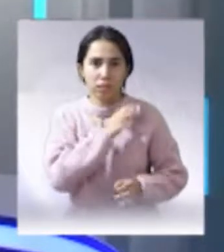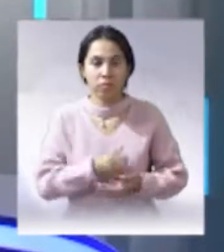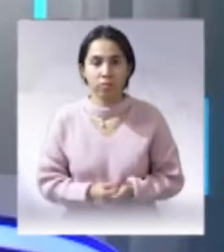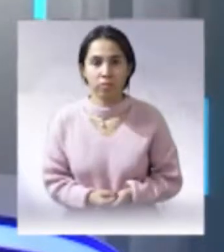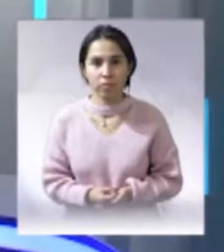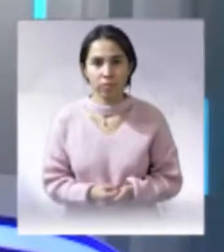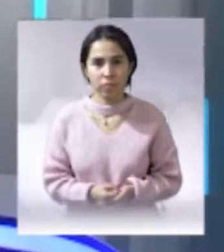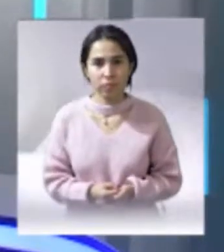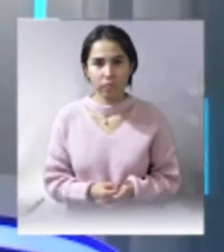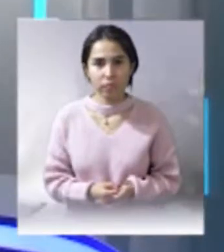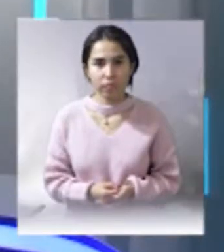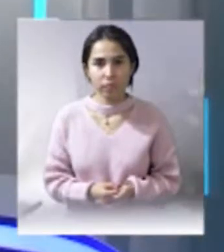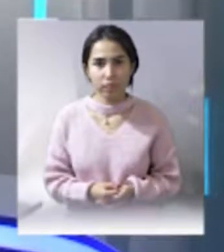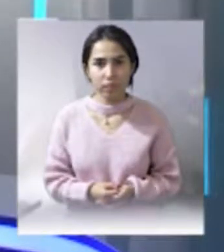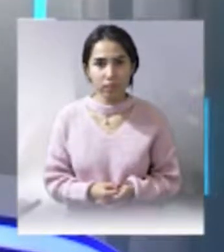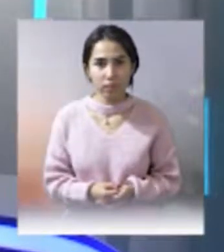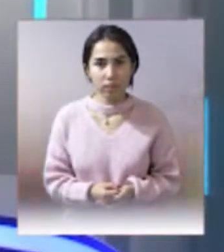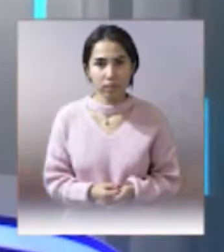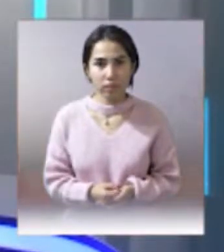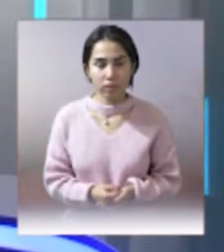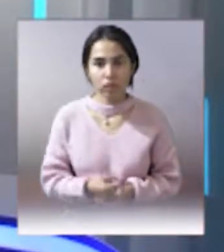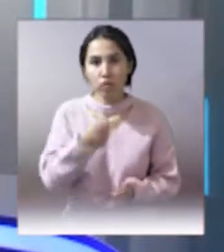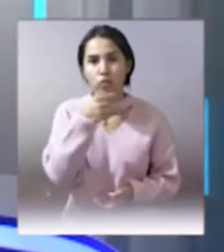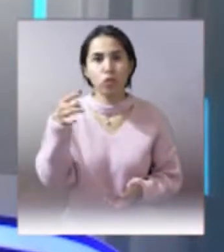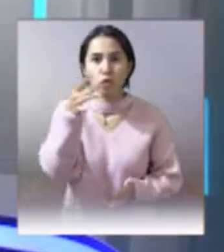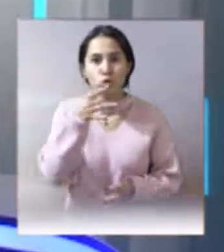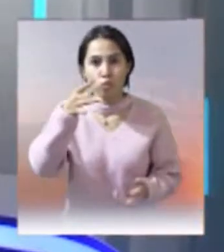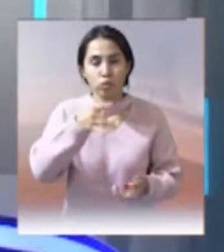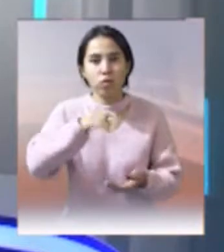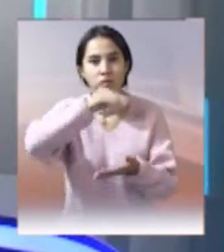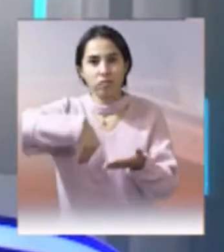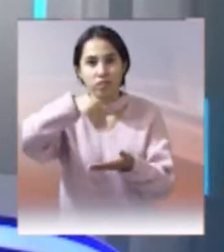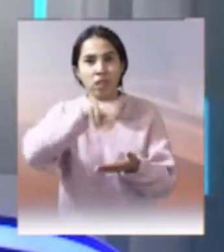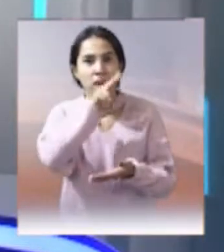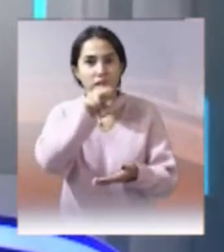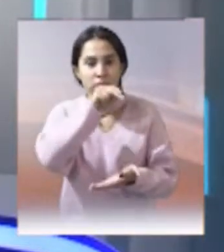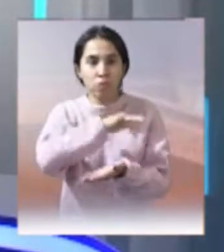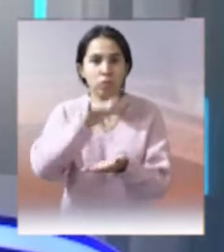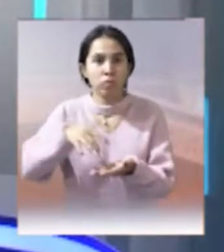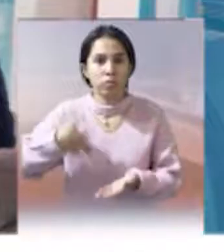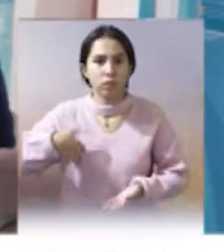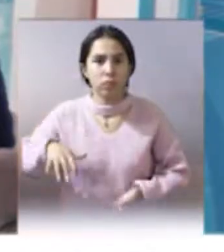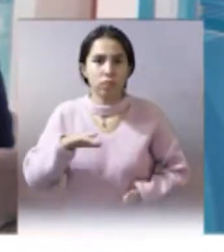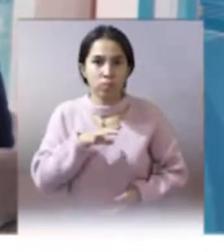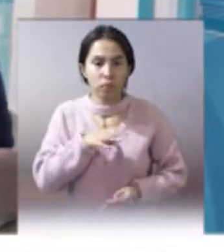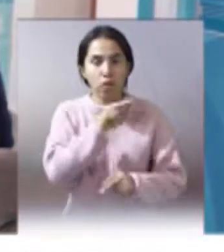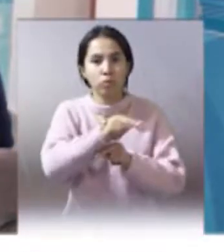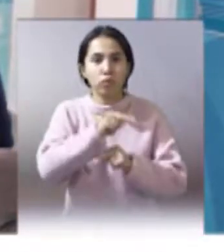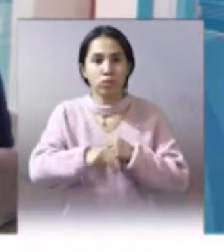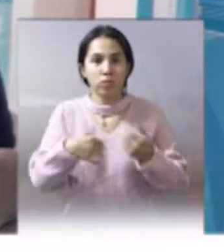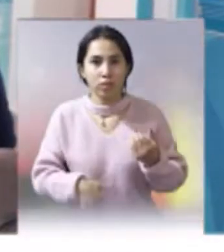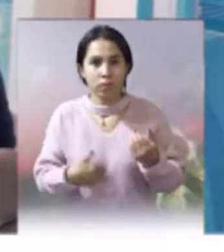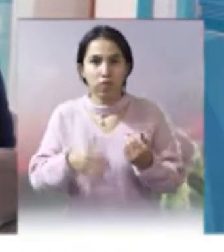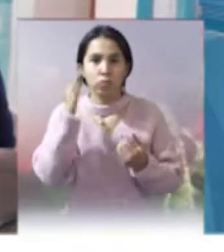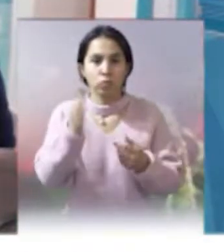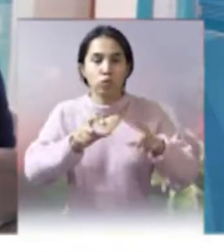коммуникации, рассказала руководитель областного управления экономики и бюджетного планирования Гульдана Жаулбекова. За прошедшее полугодие